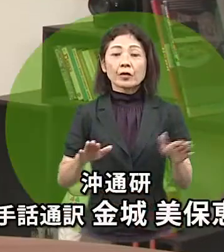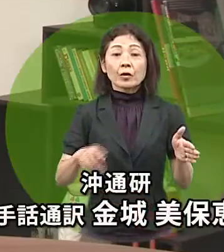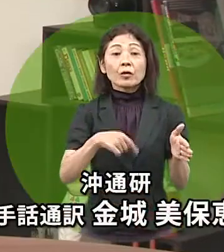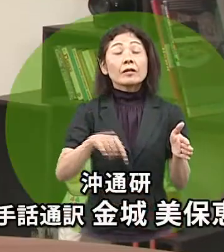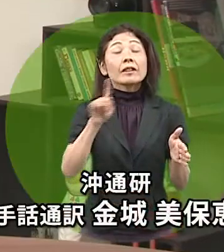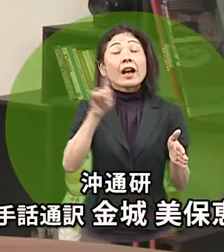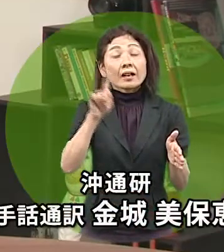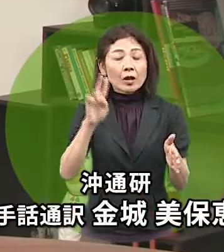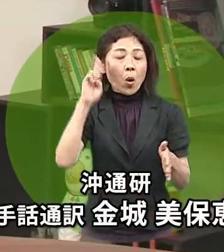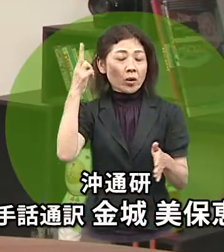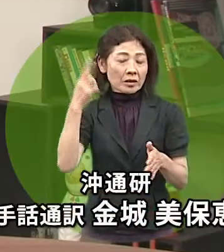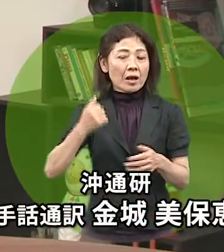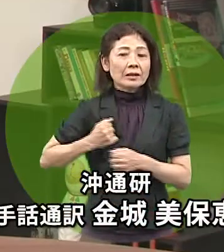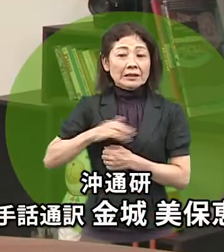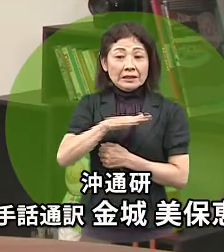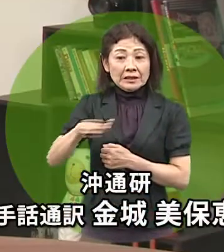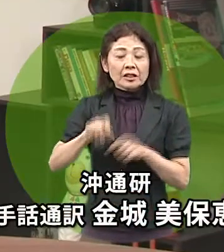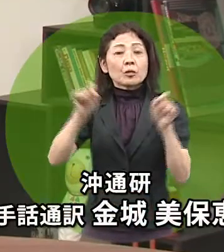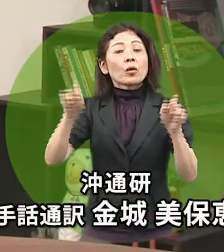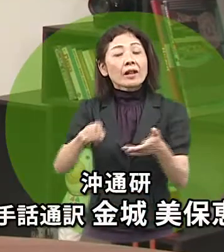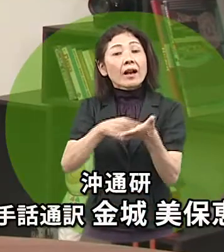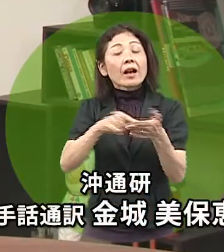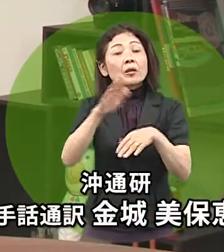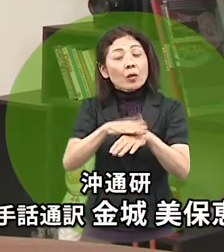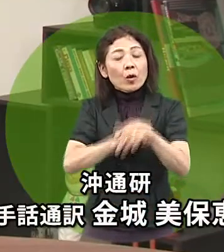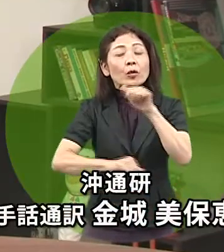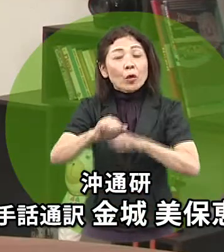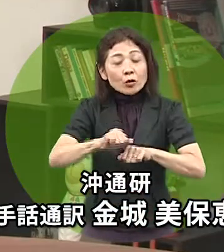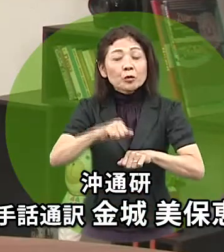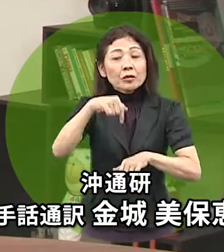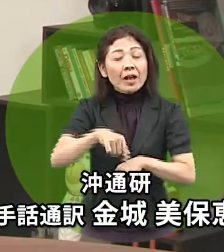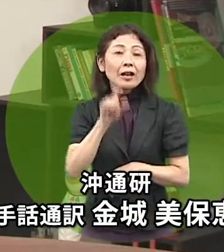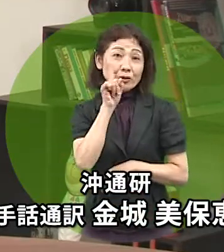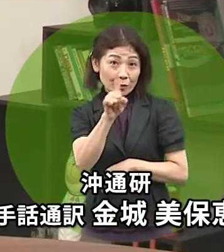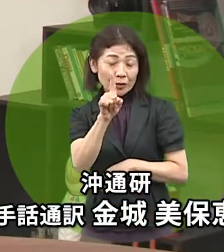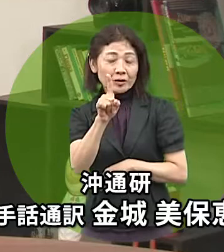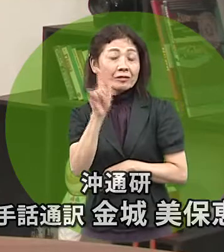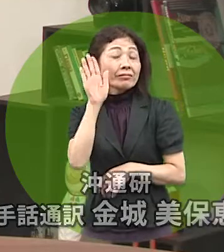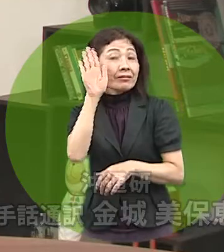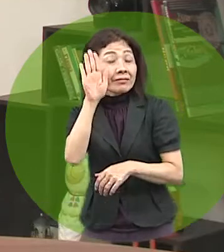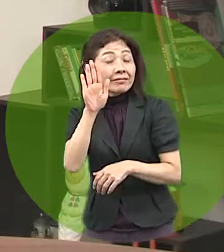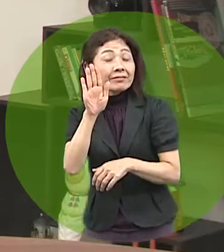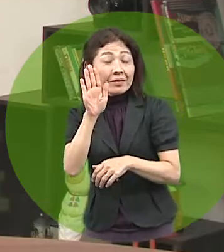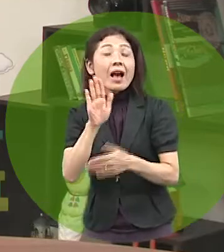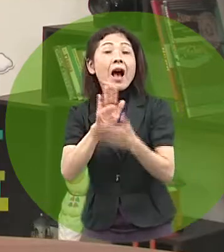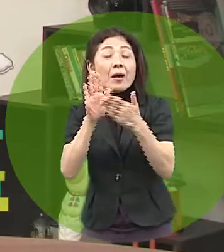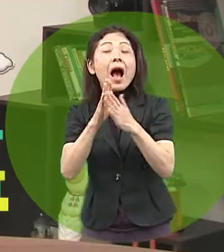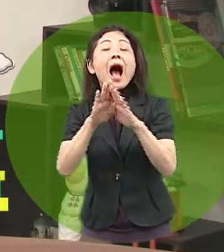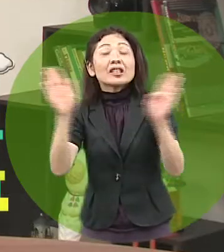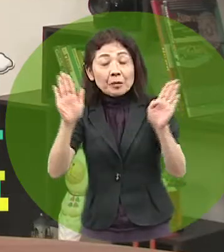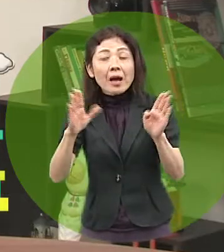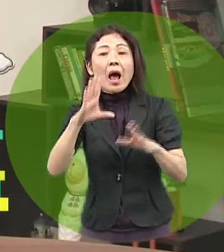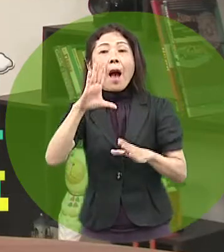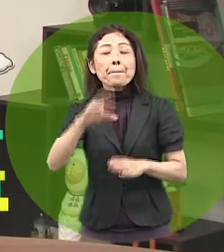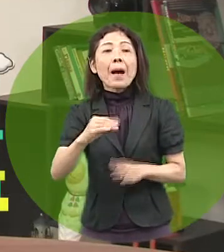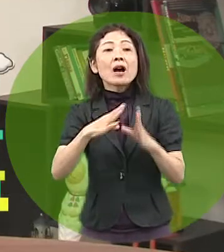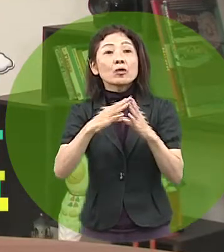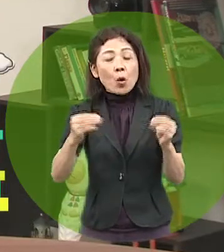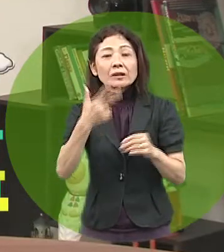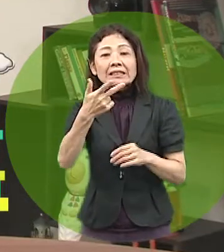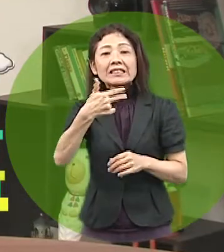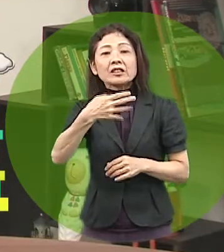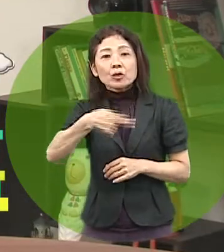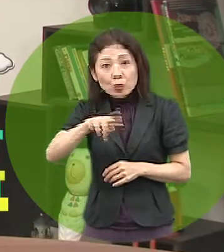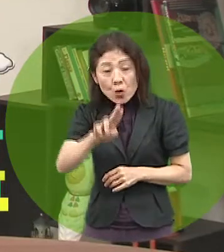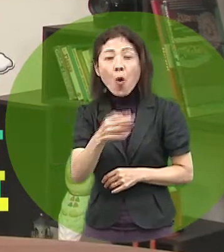今週は沖縄の基地問題の解決に向けた取り組みの一つまもなく開催される万国津梁フォーラムについて